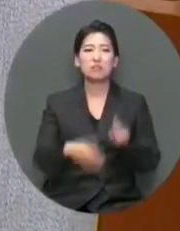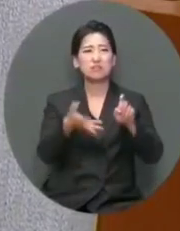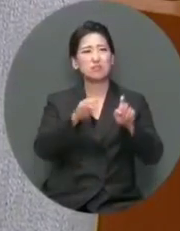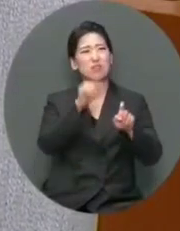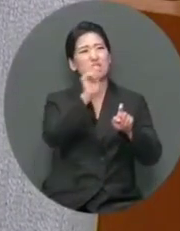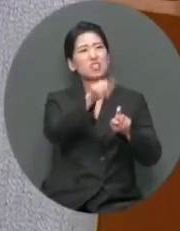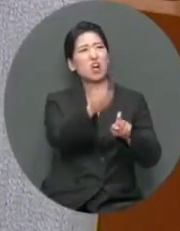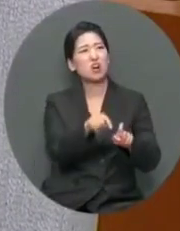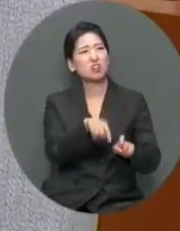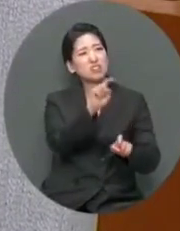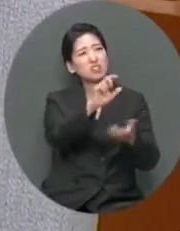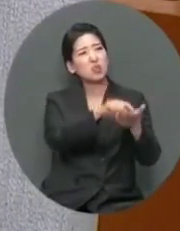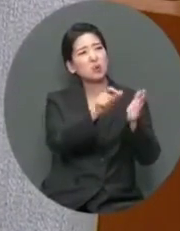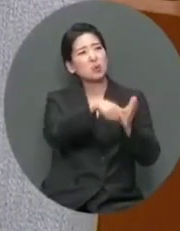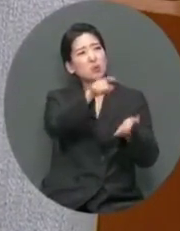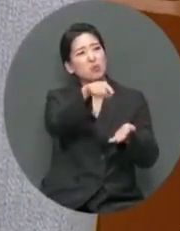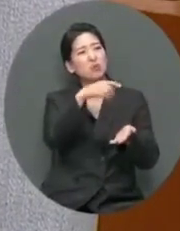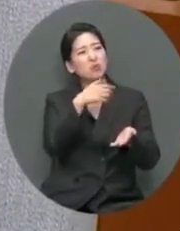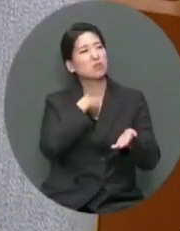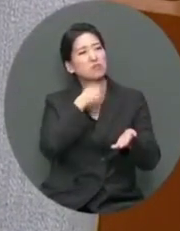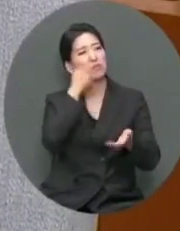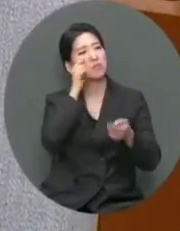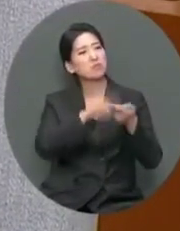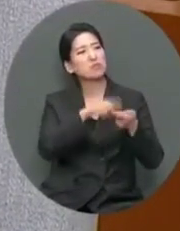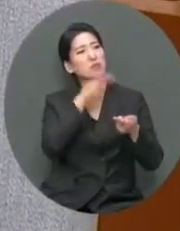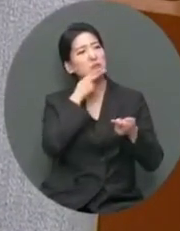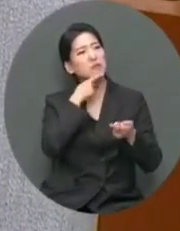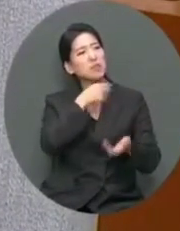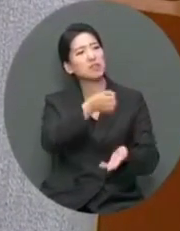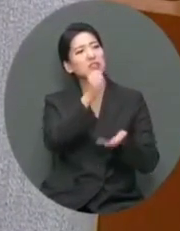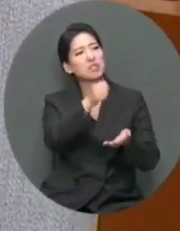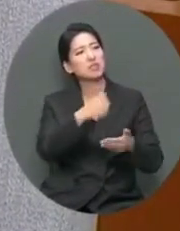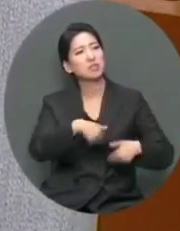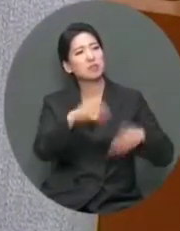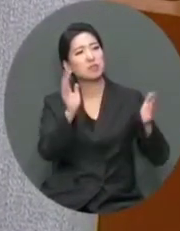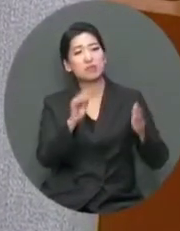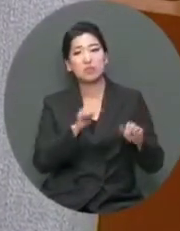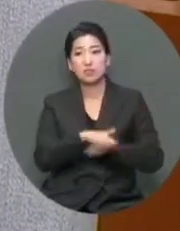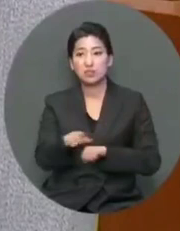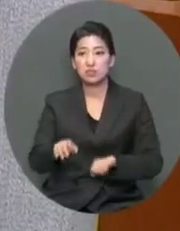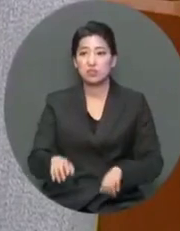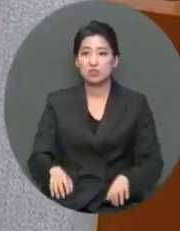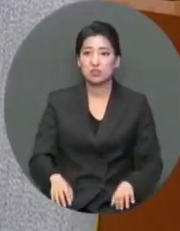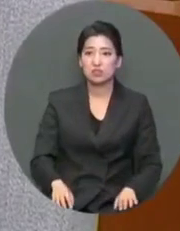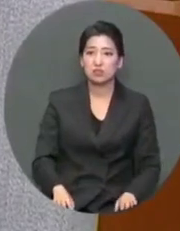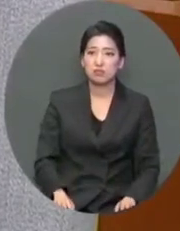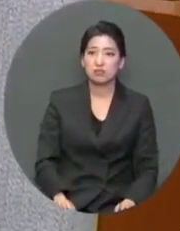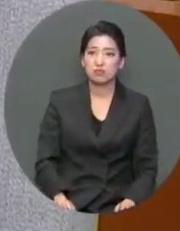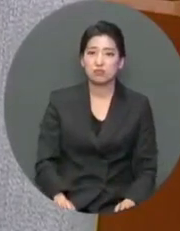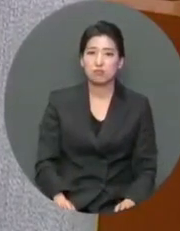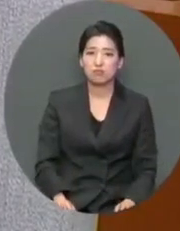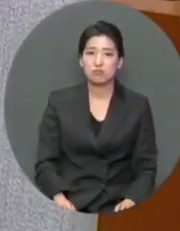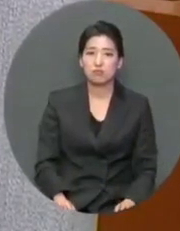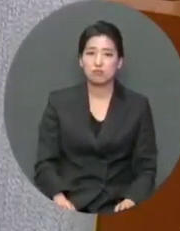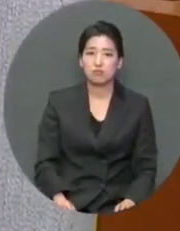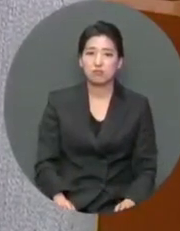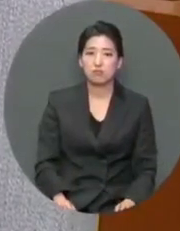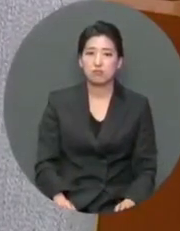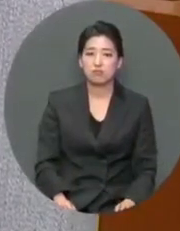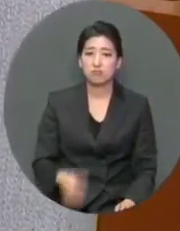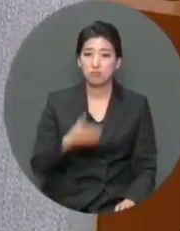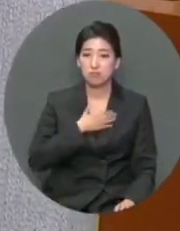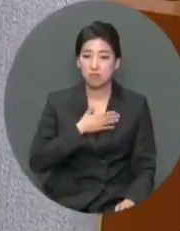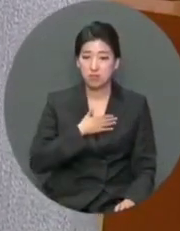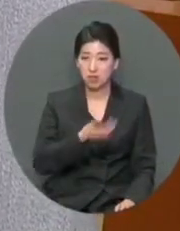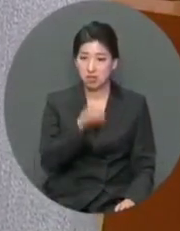그러실 수 있는데 그 말씀 안 하셨으면 좋겠어요. 어제도 부탁드렸잖아요. 근데 오늘도 지금 내가 가지고 있는 지분, 가족들 지분 얘기 안 하신 것 같고,